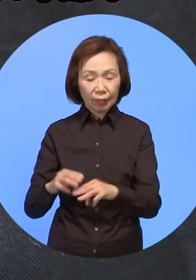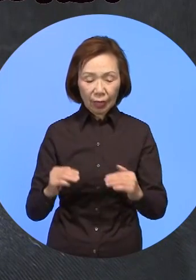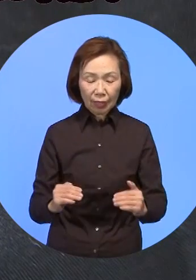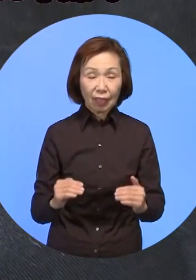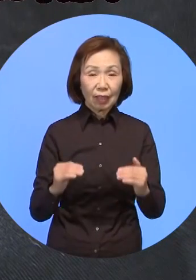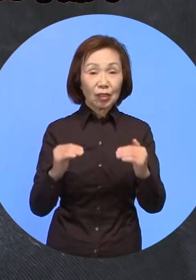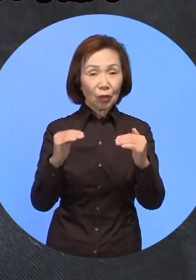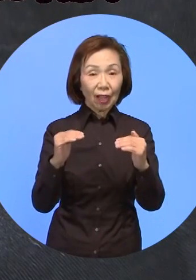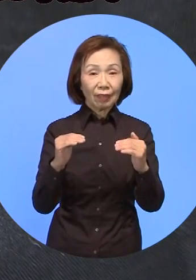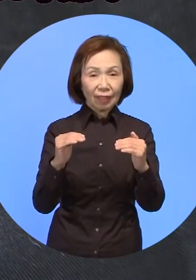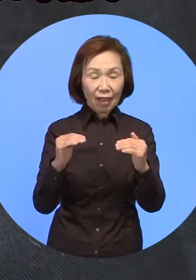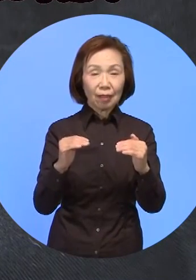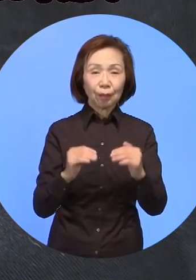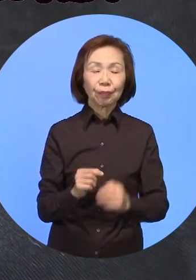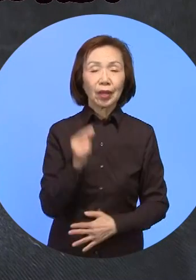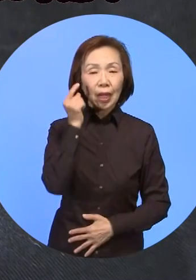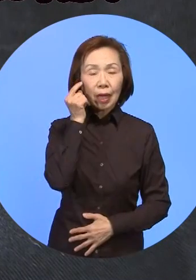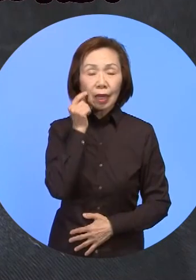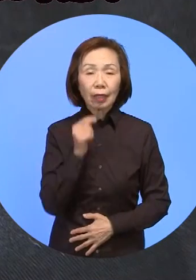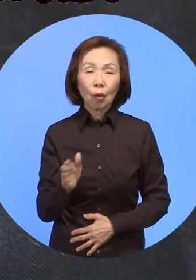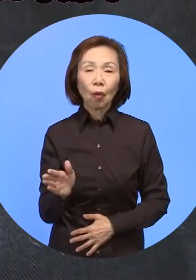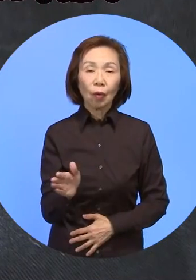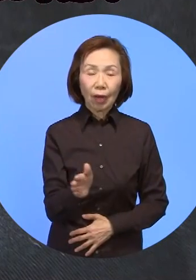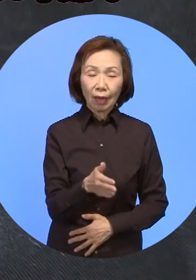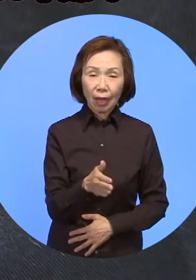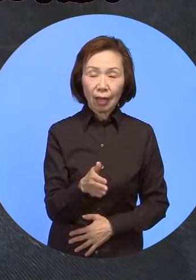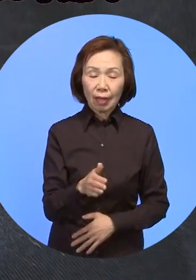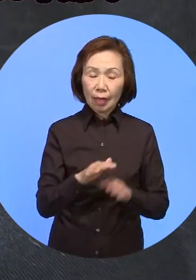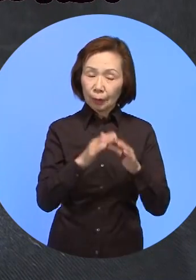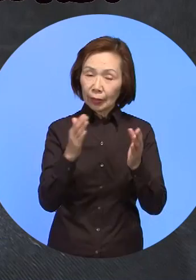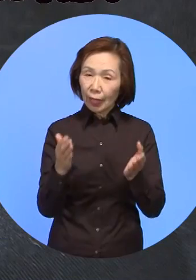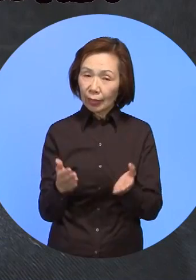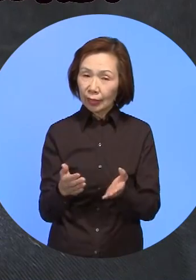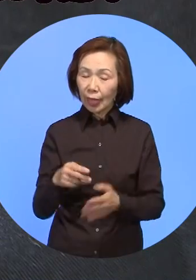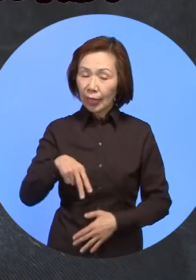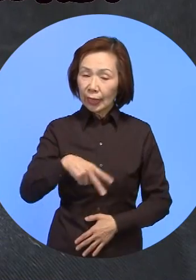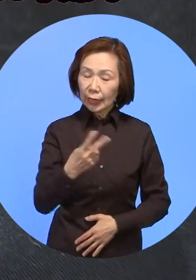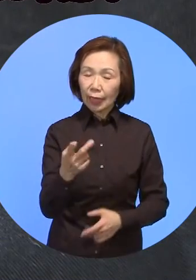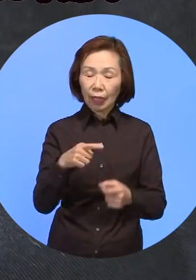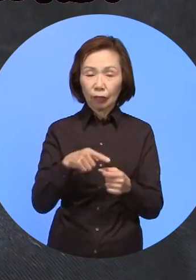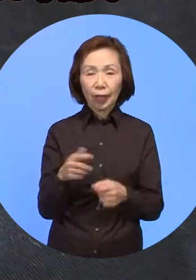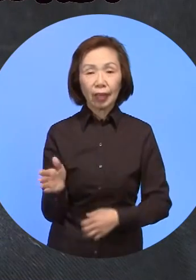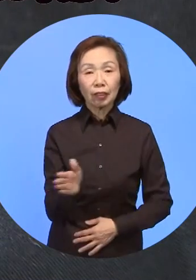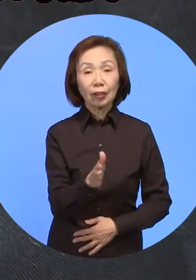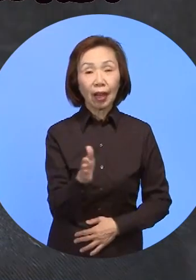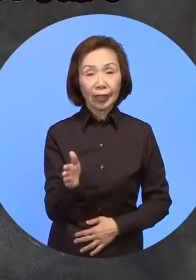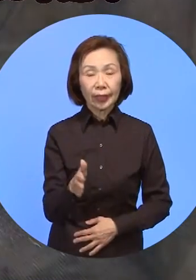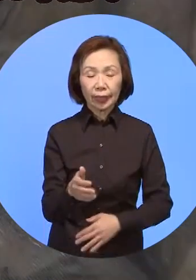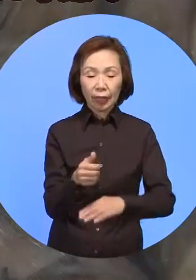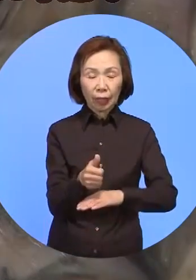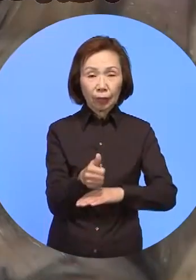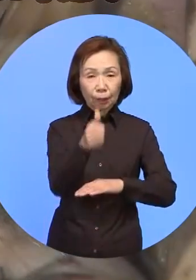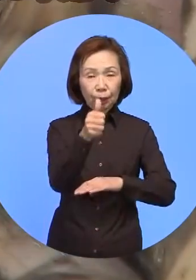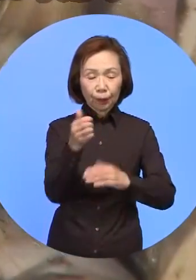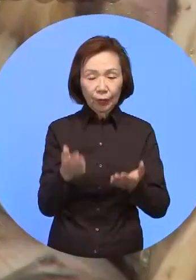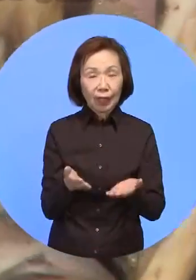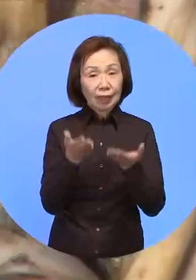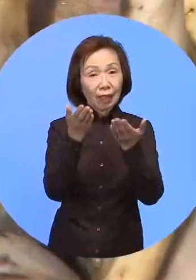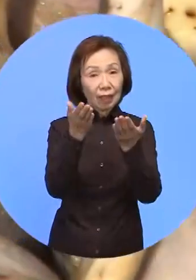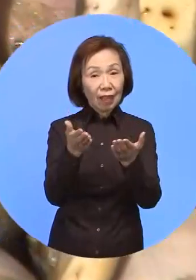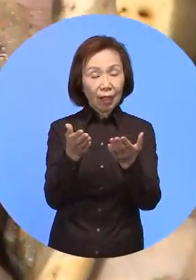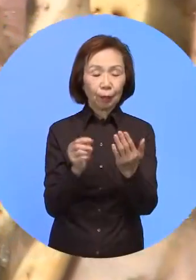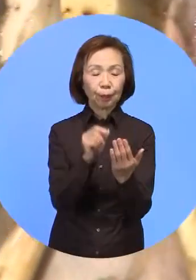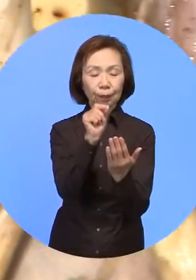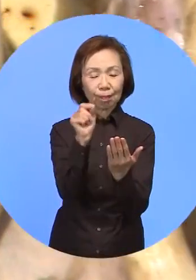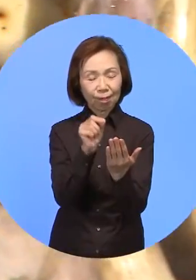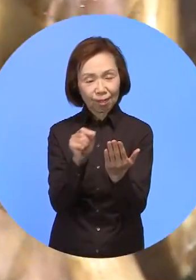ぼなどで育つ水生植物で、江戸時代から明治維新までおよそ200年近くの間京都御所に献上